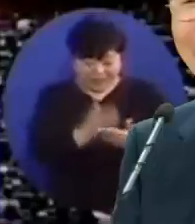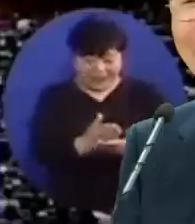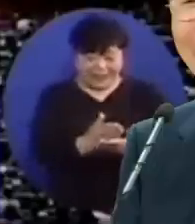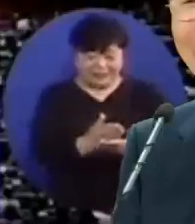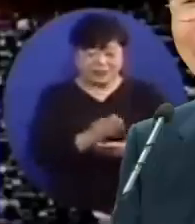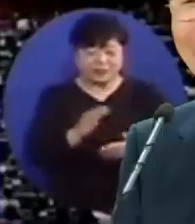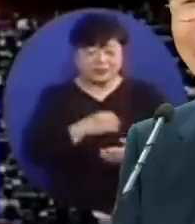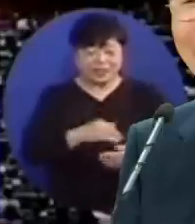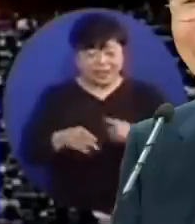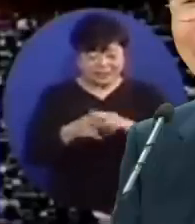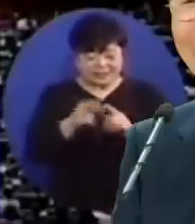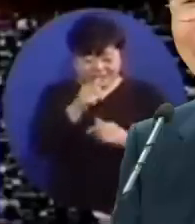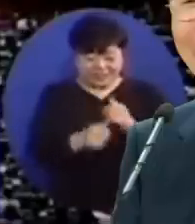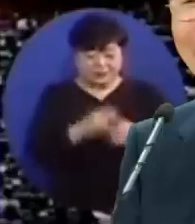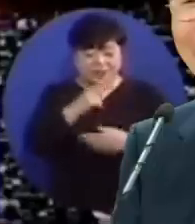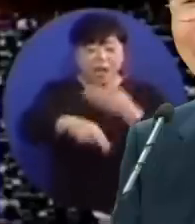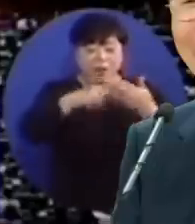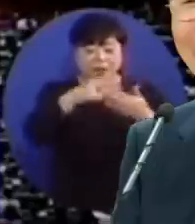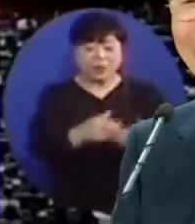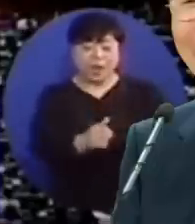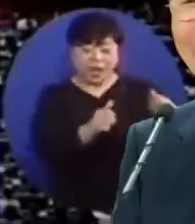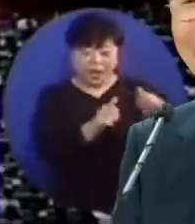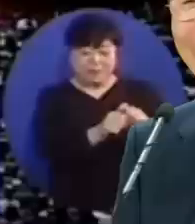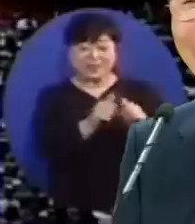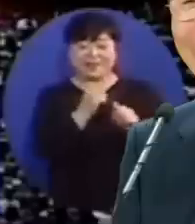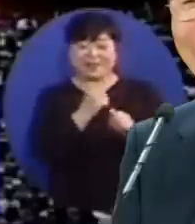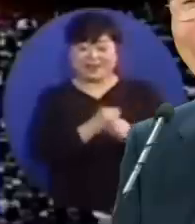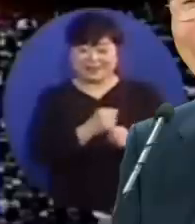내가 어디로 가든지 내 하나님 야훼가 너와 함께 하느니라.